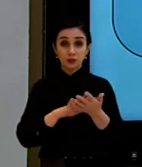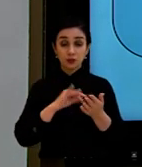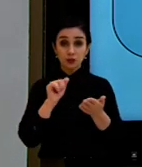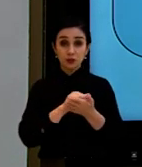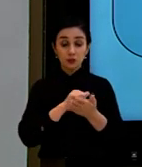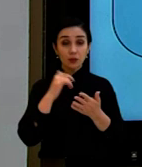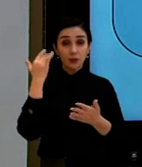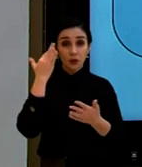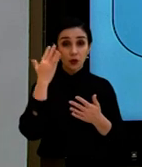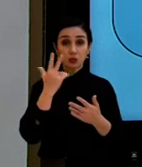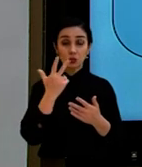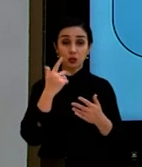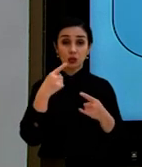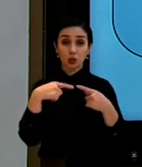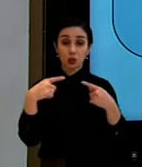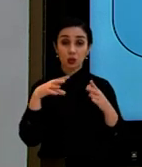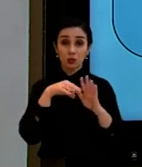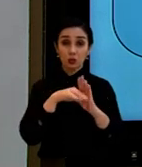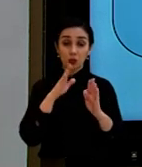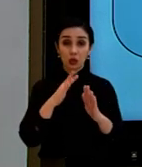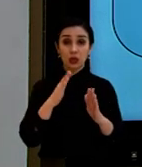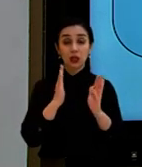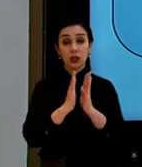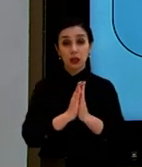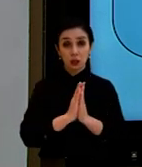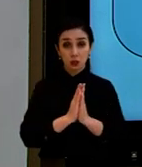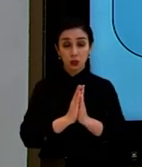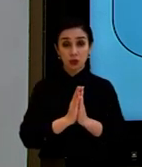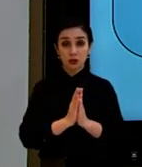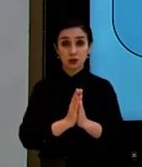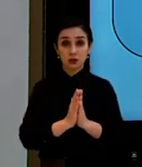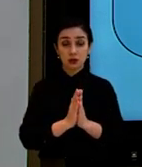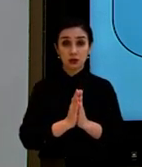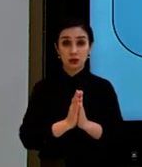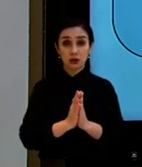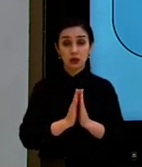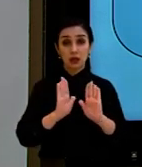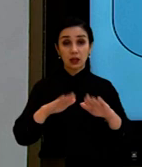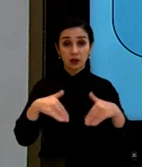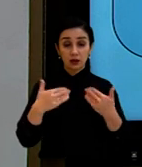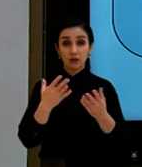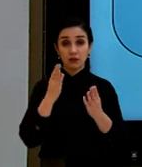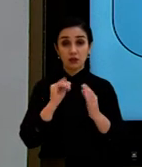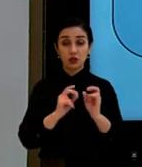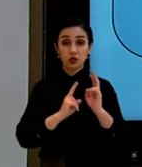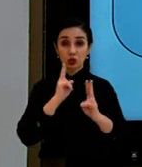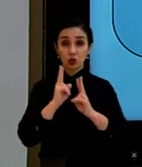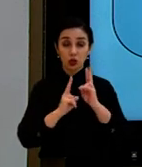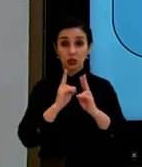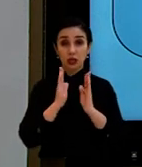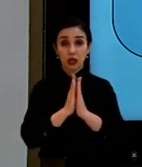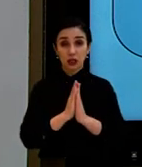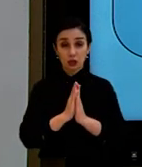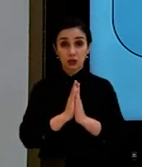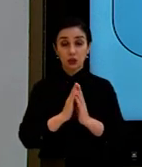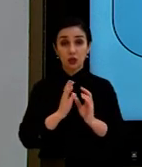hujjati mazmuni 3 turli bo'ladi. Ya'ni iltimos, taklif va shikoyat.